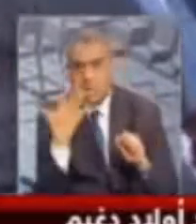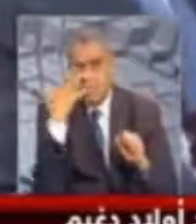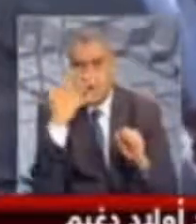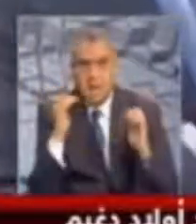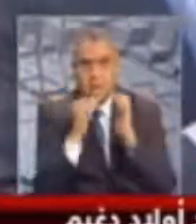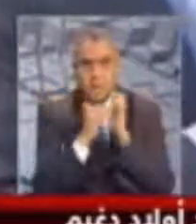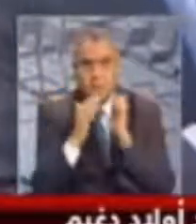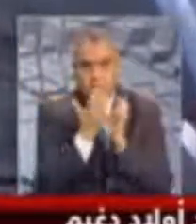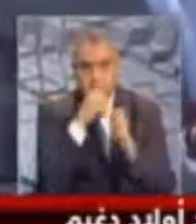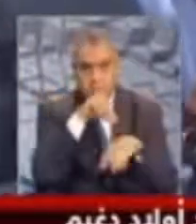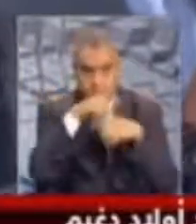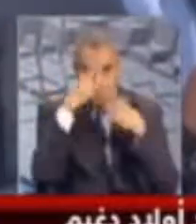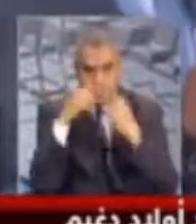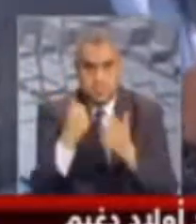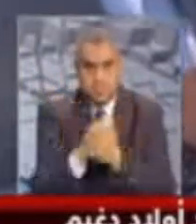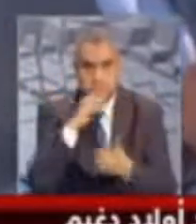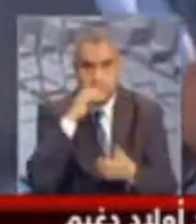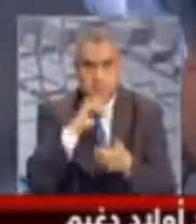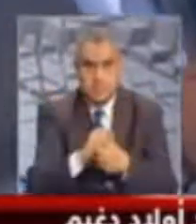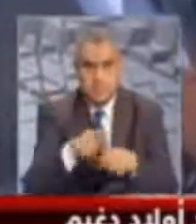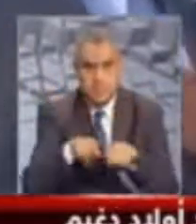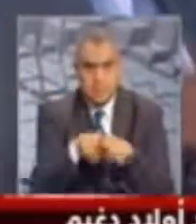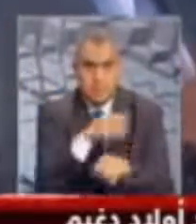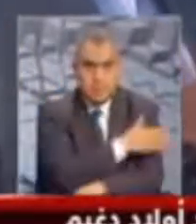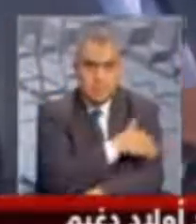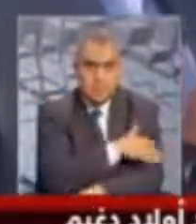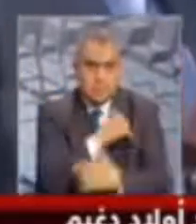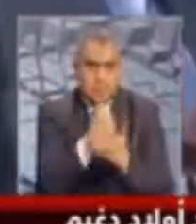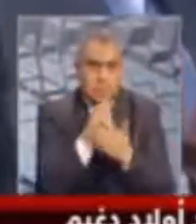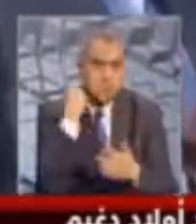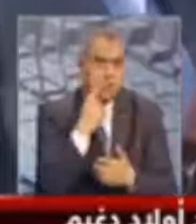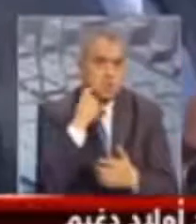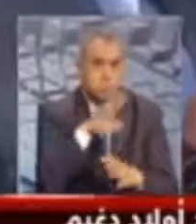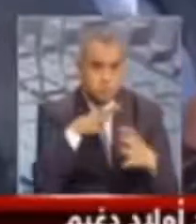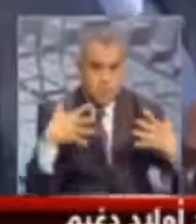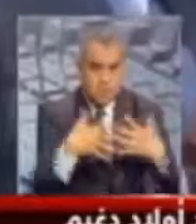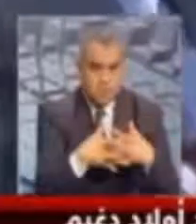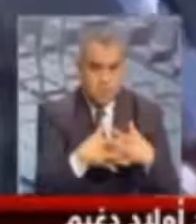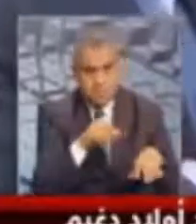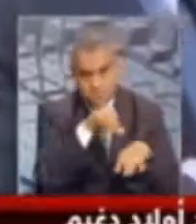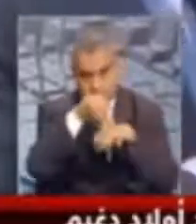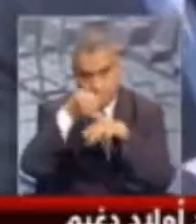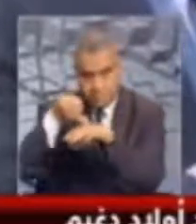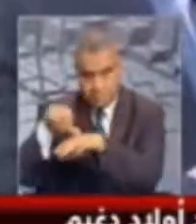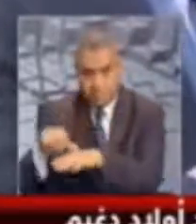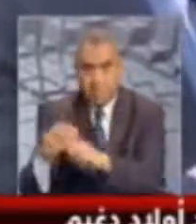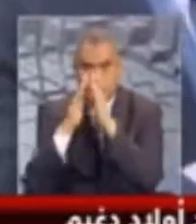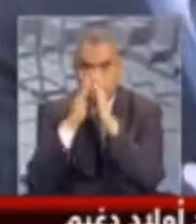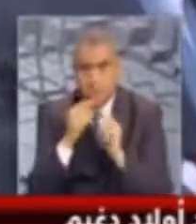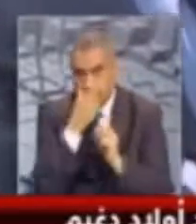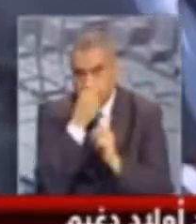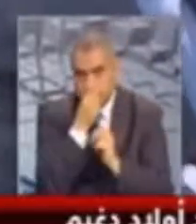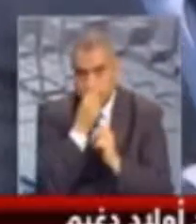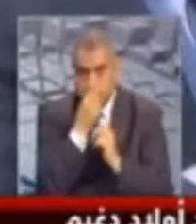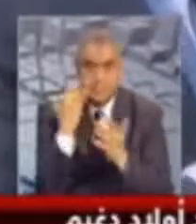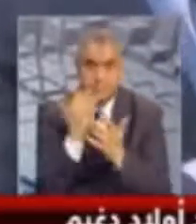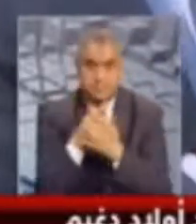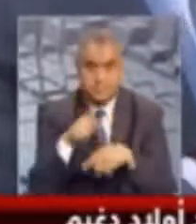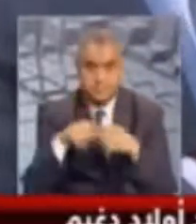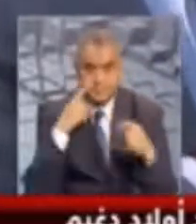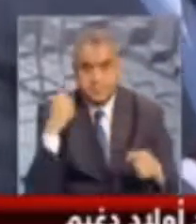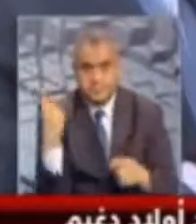كانت زياره سيادتكم هنا مع الوفد المرافق من دوله السودان الشقيق هنا في جمهوريه مصر العربيه، ربما